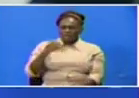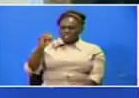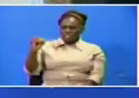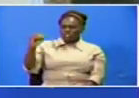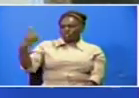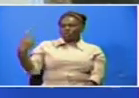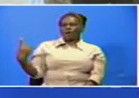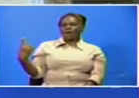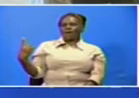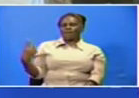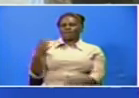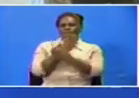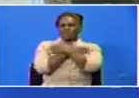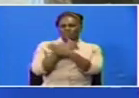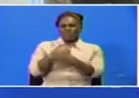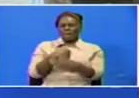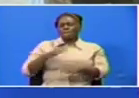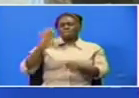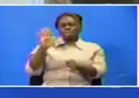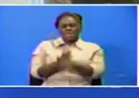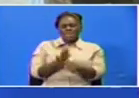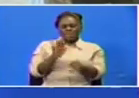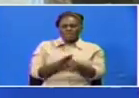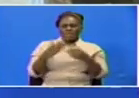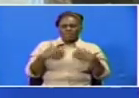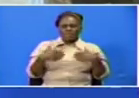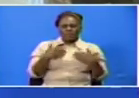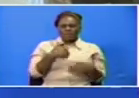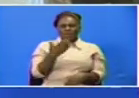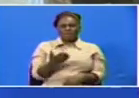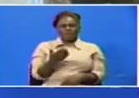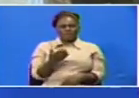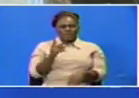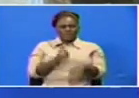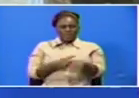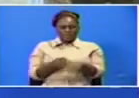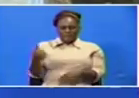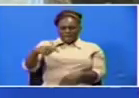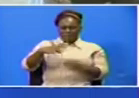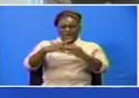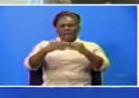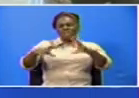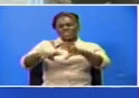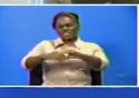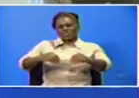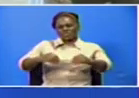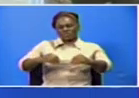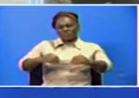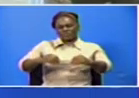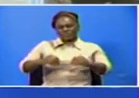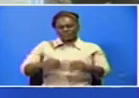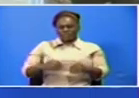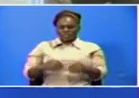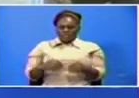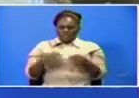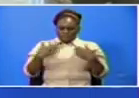001. Kuna watu wangu wengi sana kinafik. So yeah, nikija hapa najisikia comfortable kabisa. Bila shaka wafuasi wako